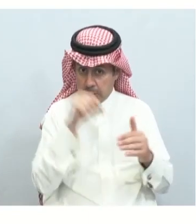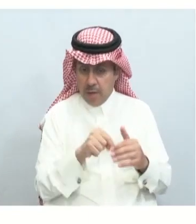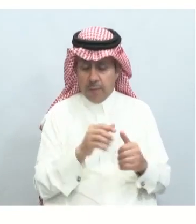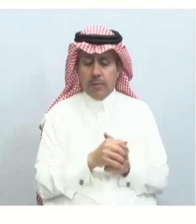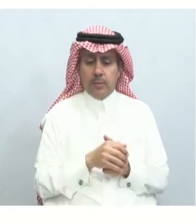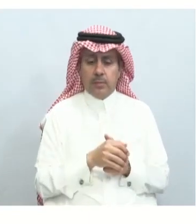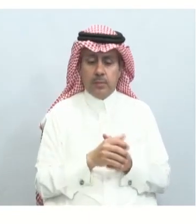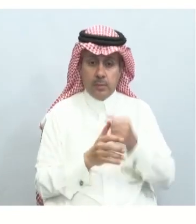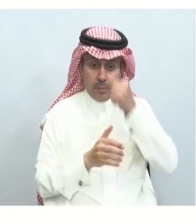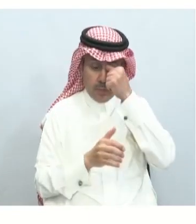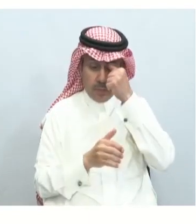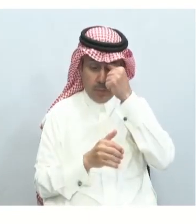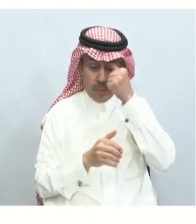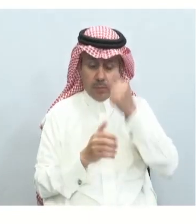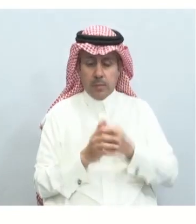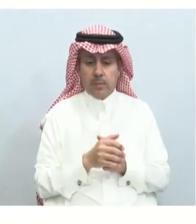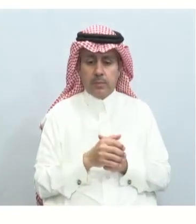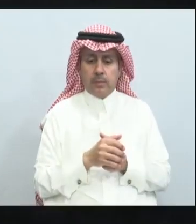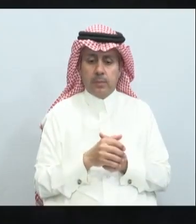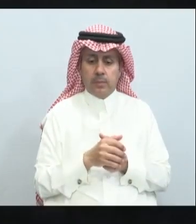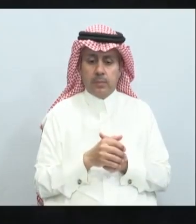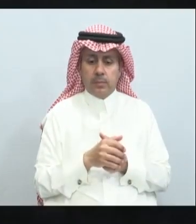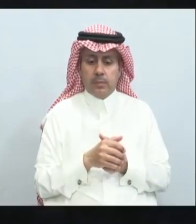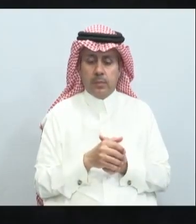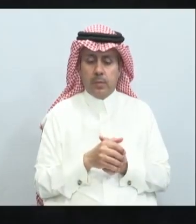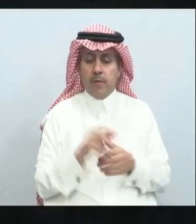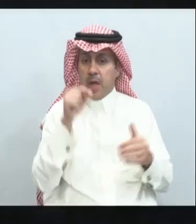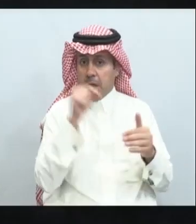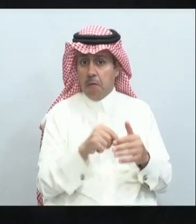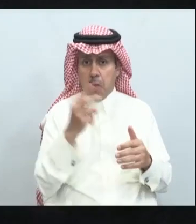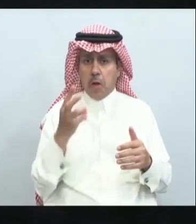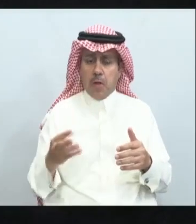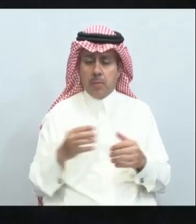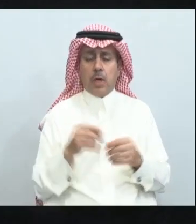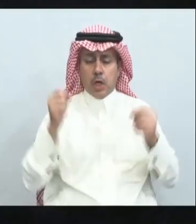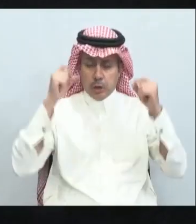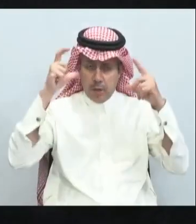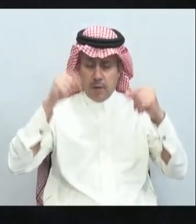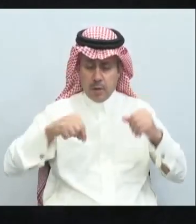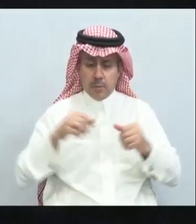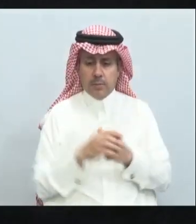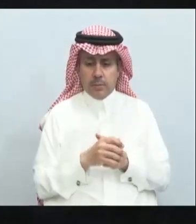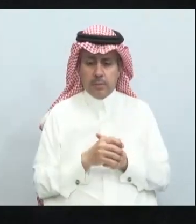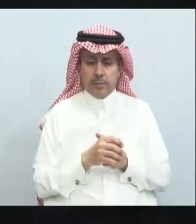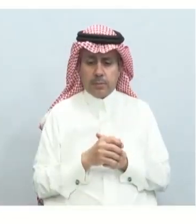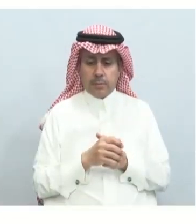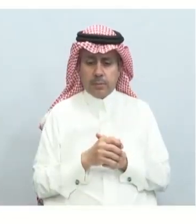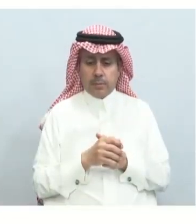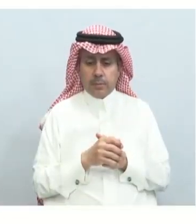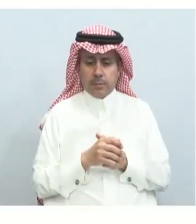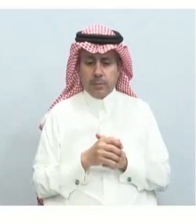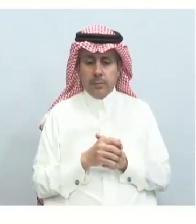لاطفال الانابيب غير هذه المقاصد ا سنتعرف عليها باذن الله